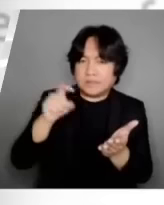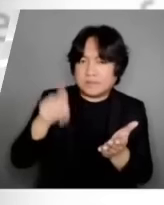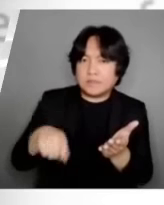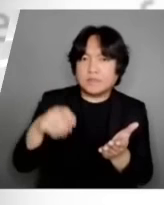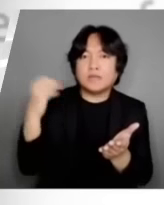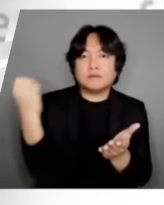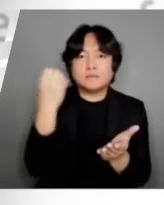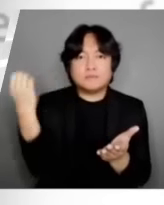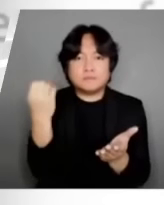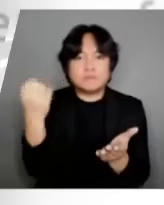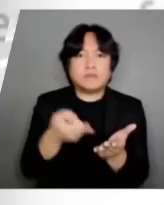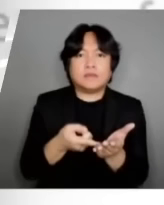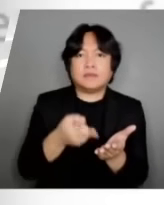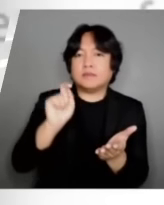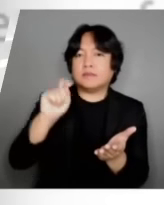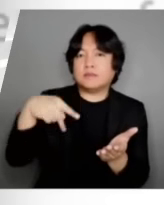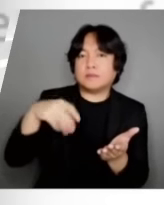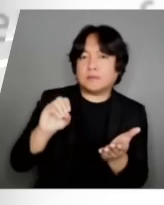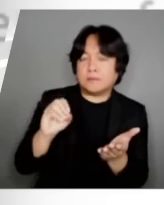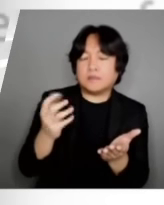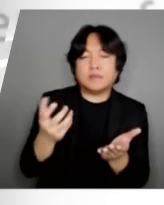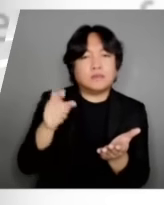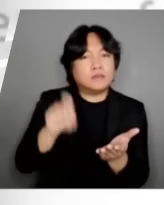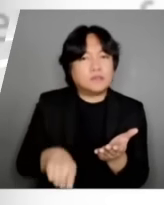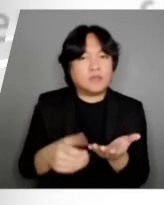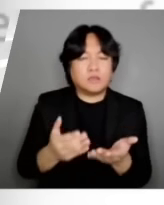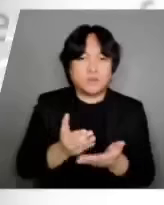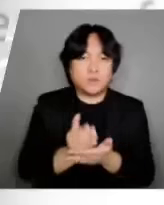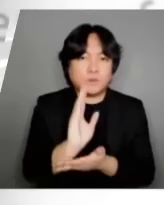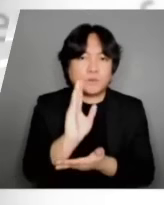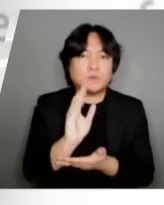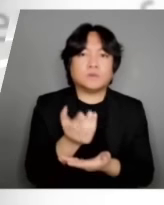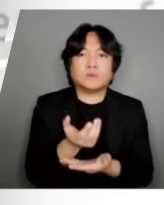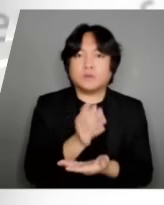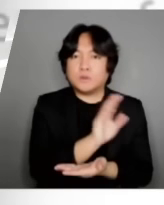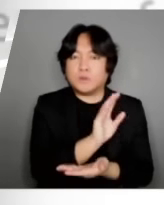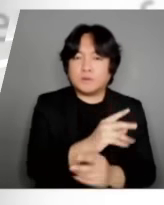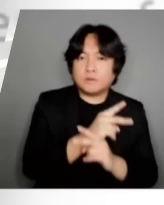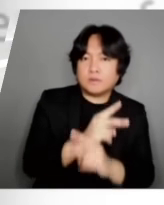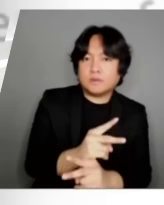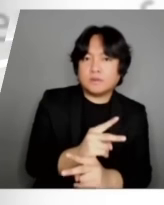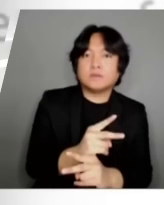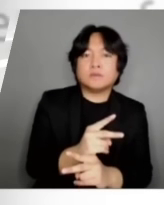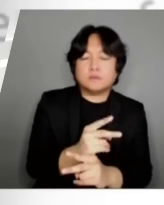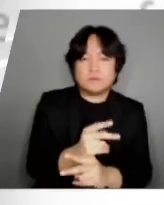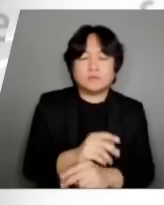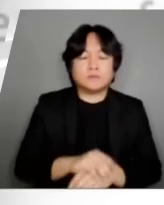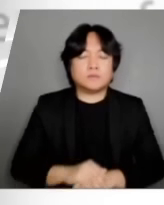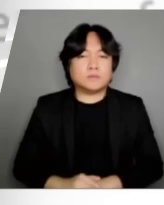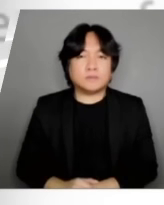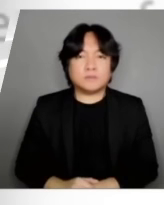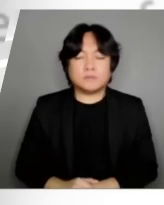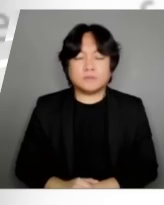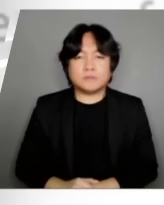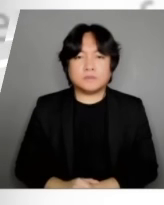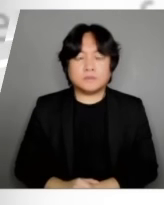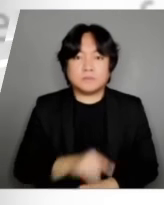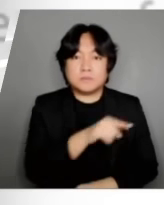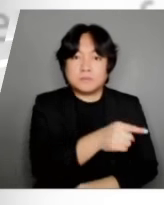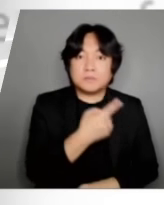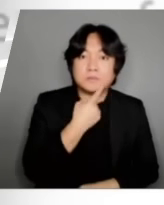TPO para pangalagaan ang karapatan, ang seguridad ng mga petitioners. Nilinaw nila na hindi